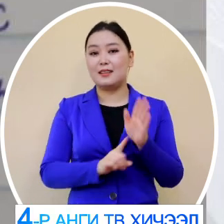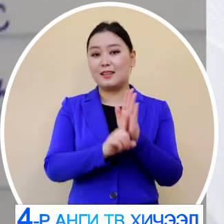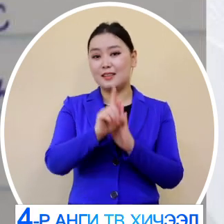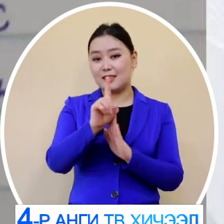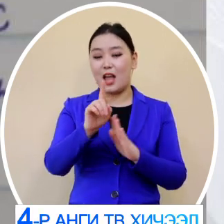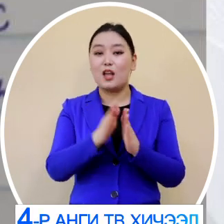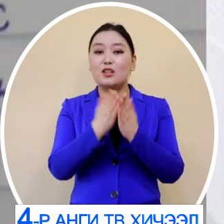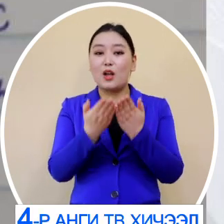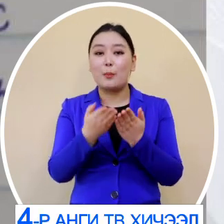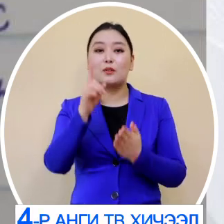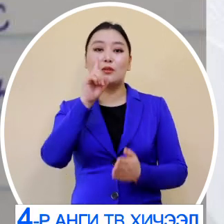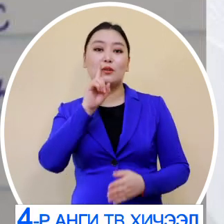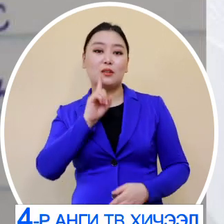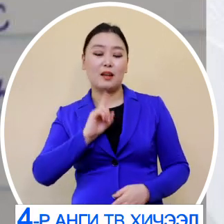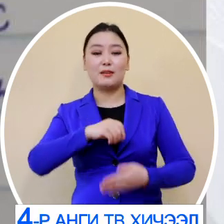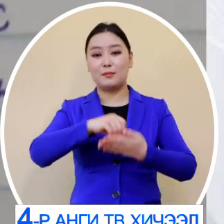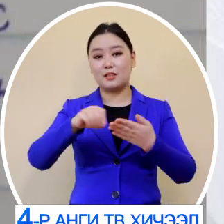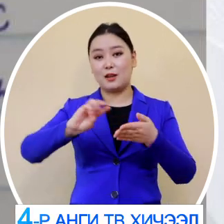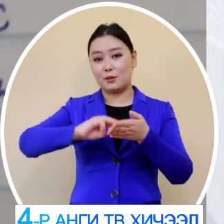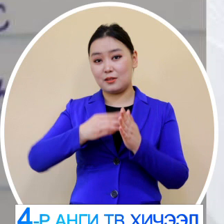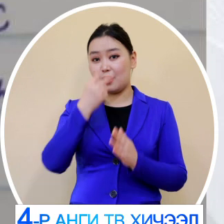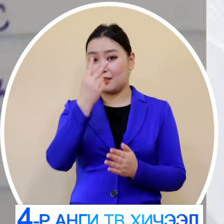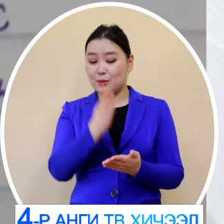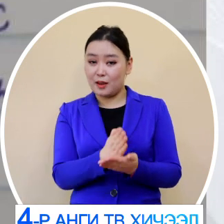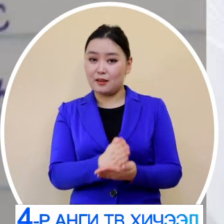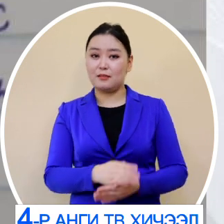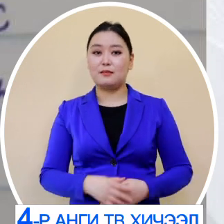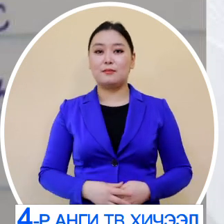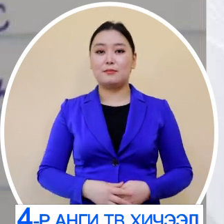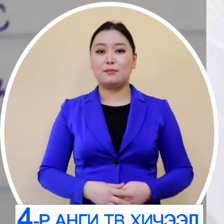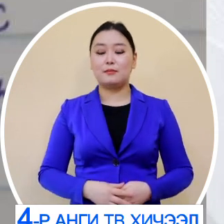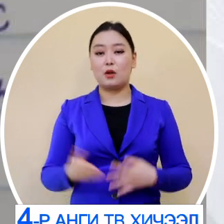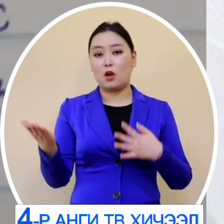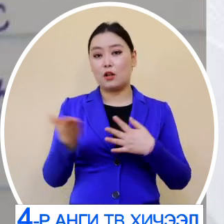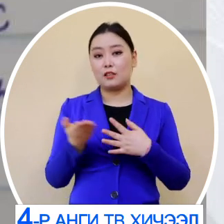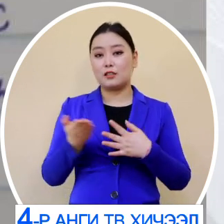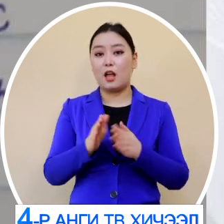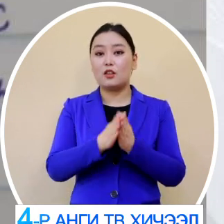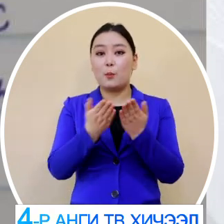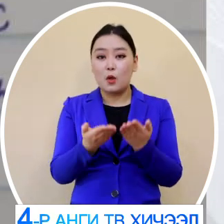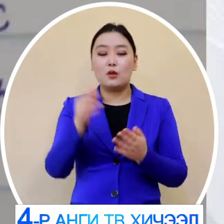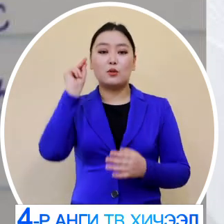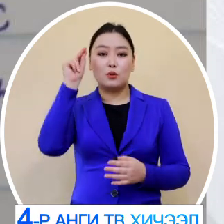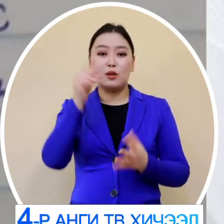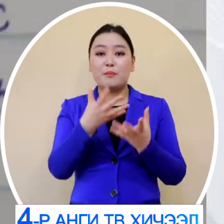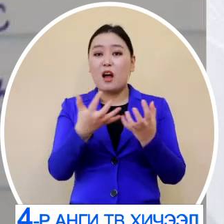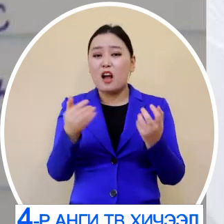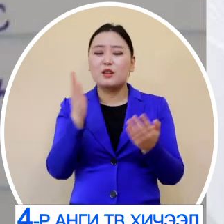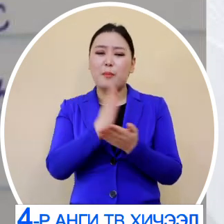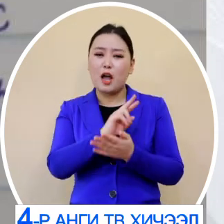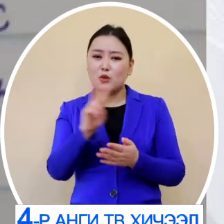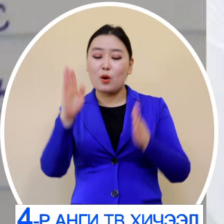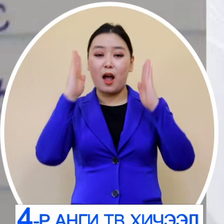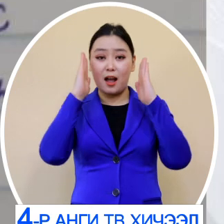хэсэгтээ номонд дуртай гэдгийг бичгээр төлөвлөсөн харагдчихээн. Анхааран гол хэсэгтээ бол номноос сурах зүйл их шүү